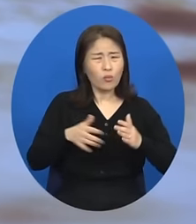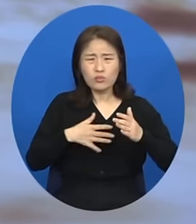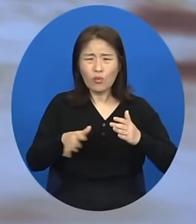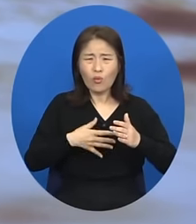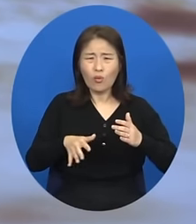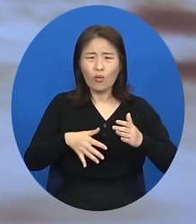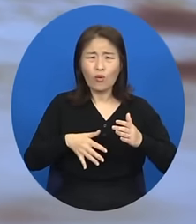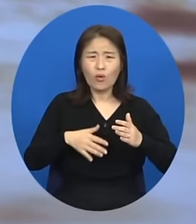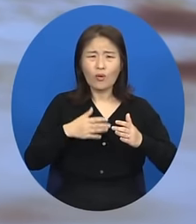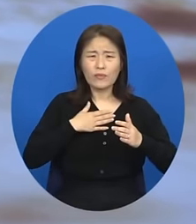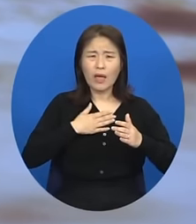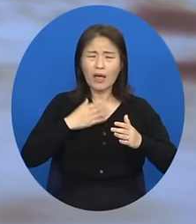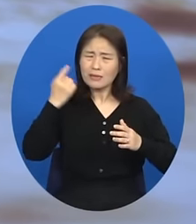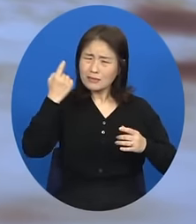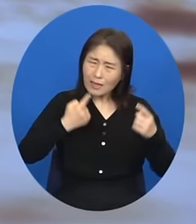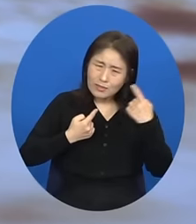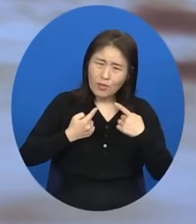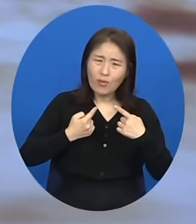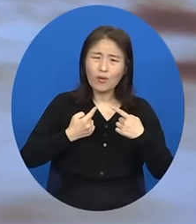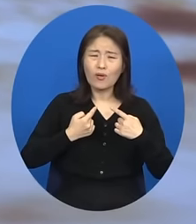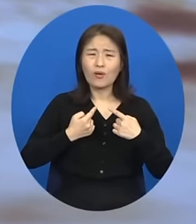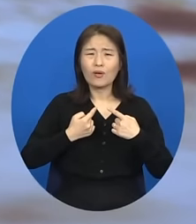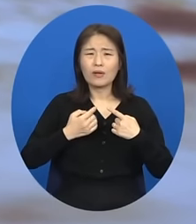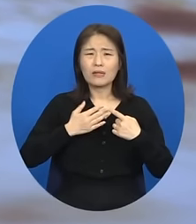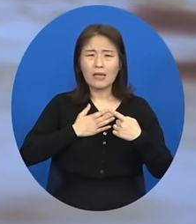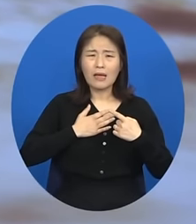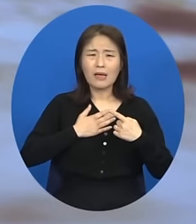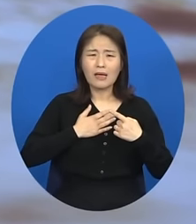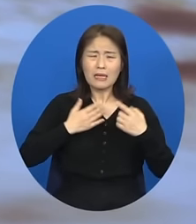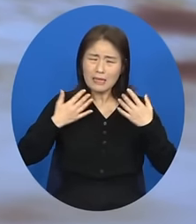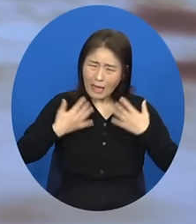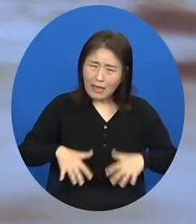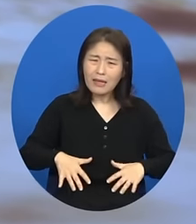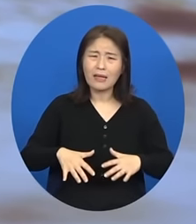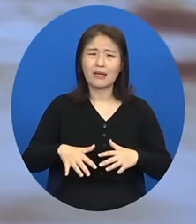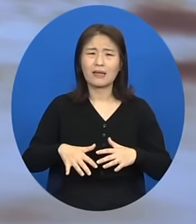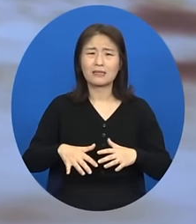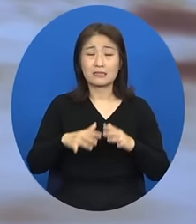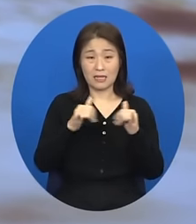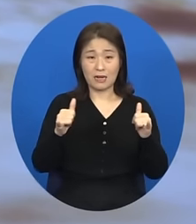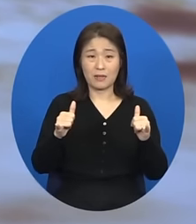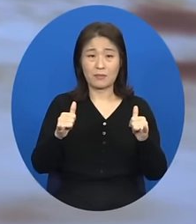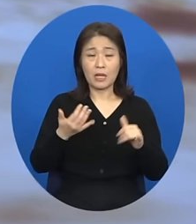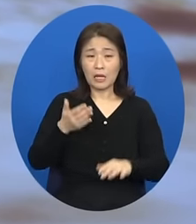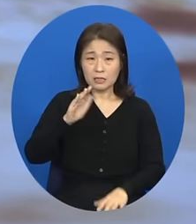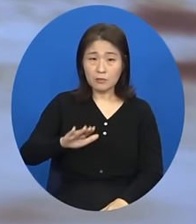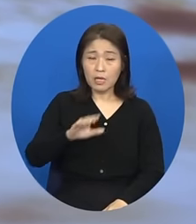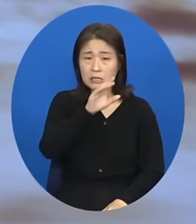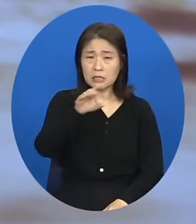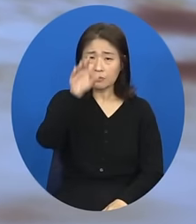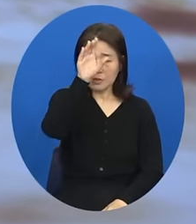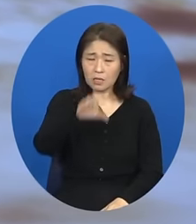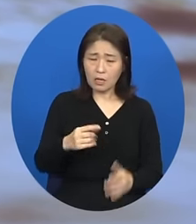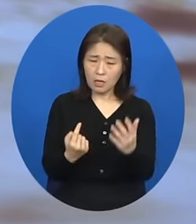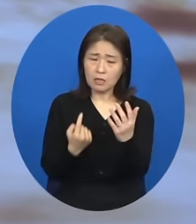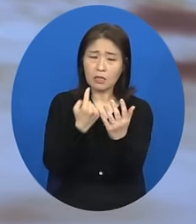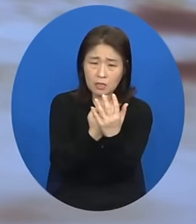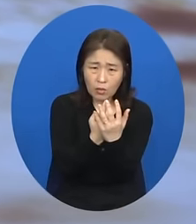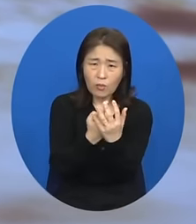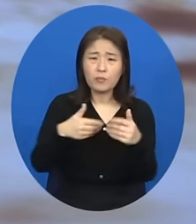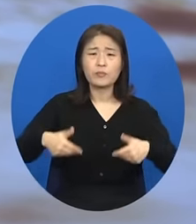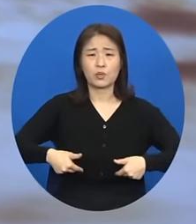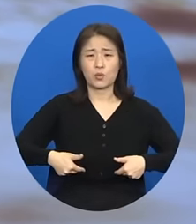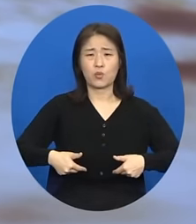부서지고 상처가 나도요, 우리가 십자가 안에 거하면 됩니다. 여러분, 영혼을 위한 싸움 책에서요